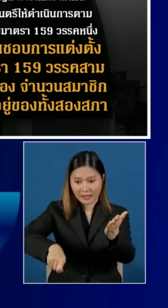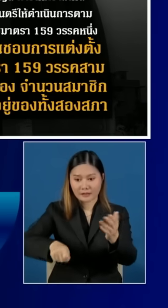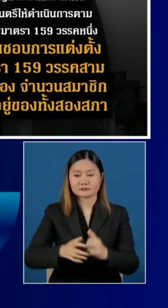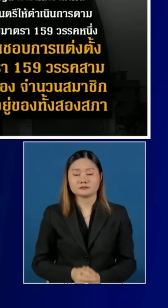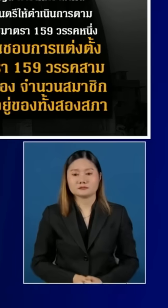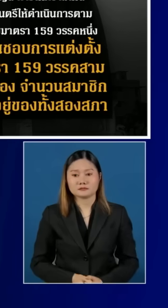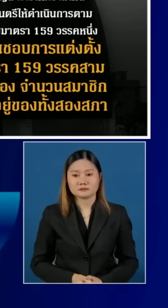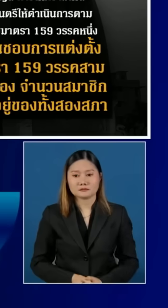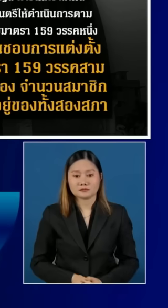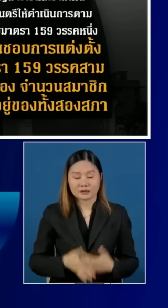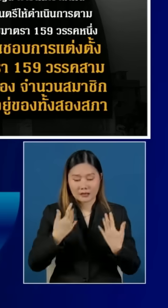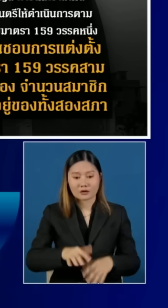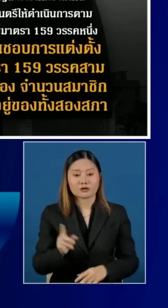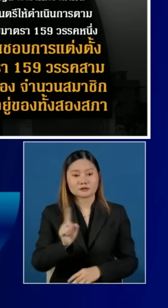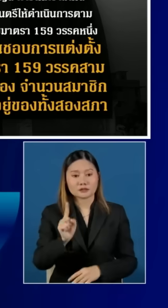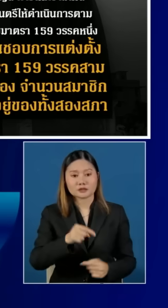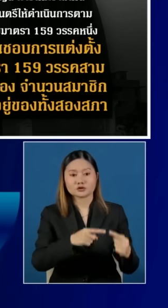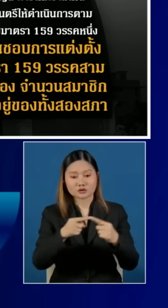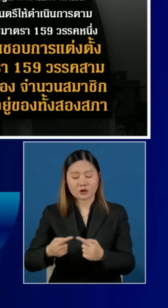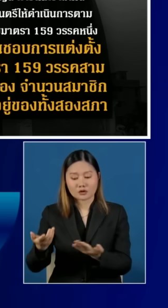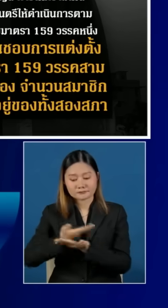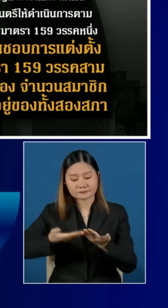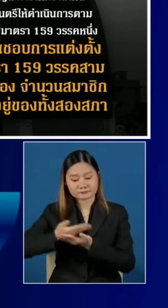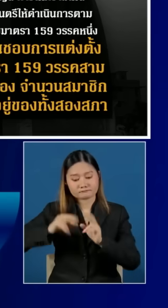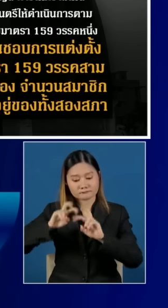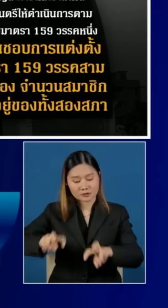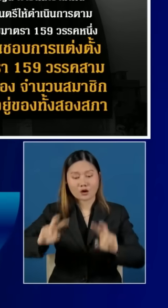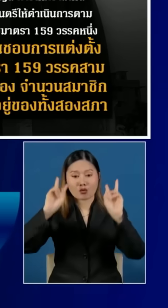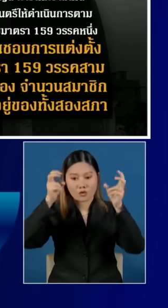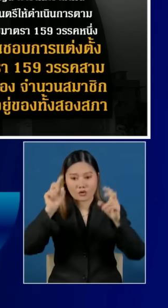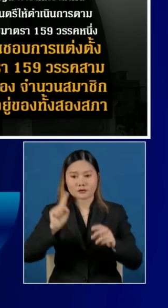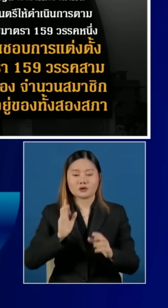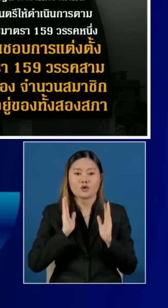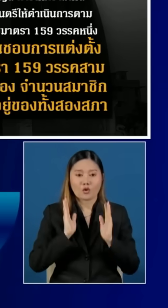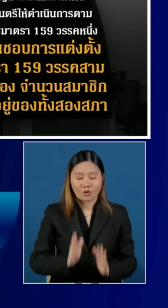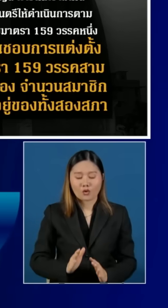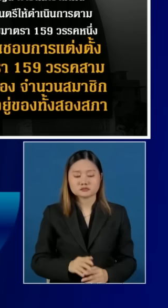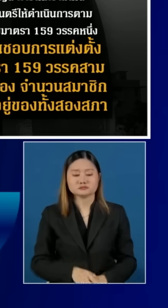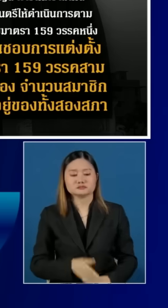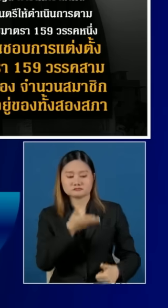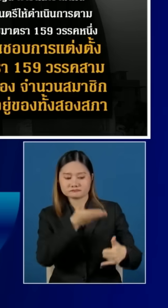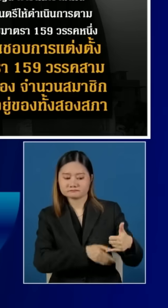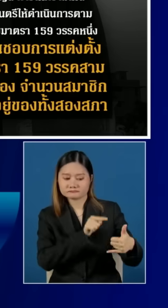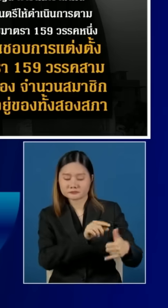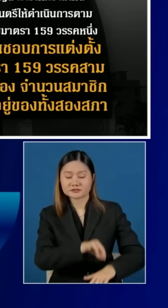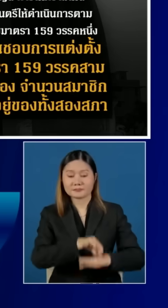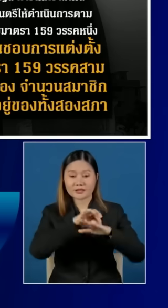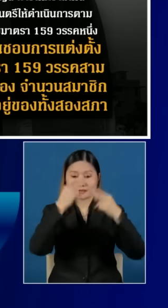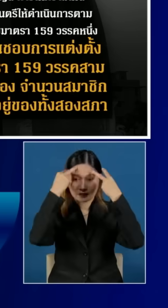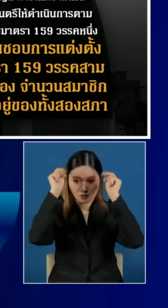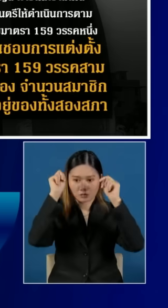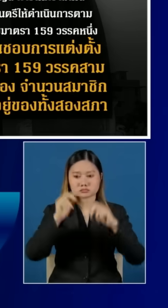ปสู่การทำให้พิจารณาในประเด็นว่าผู้ที่มีความเหมาะสมในการดำรงตำแหน่งนายกรัฐม